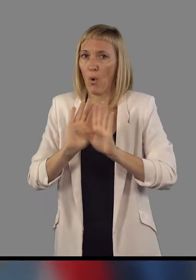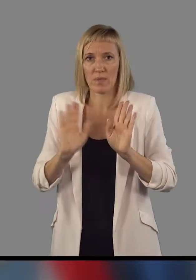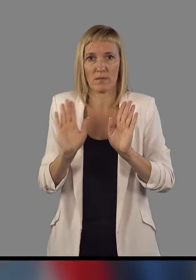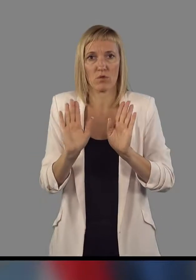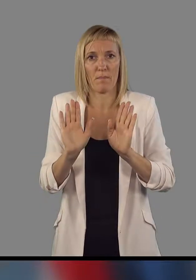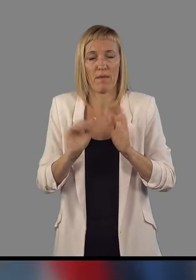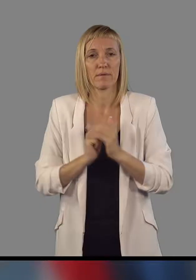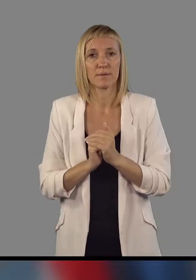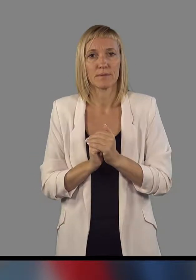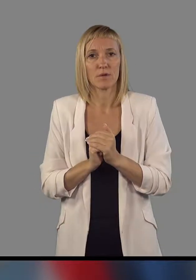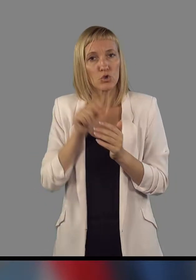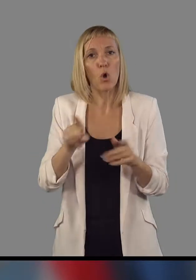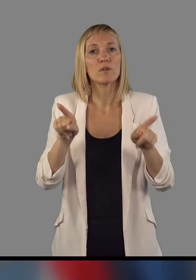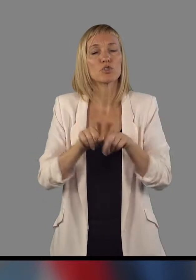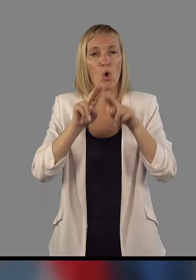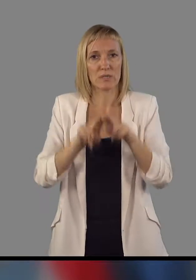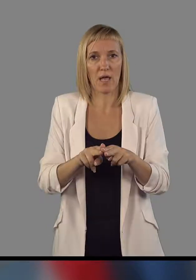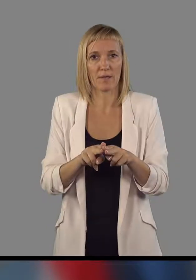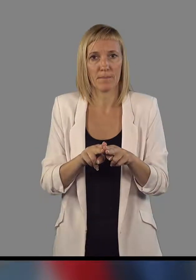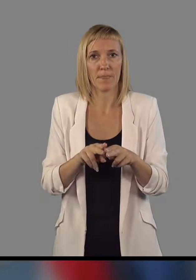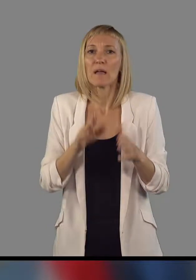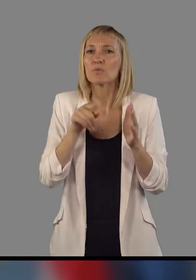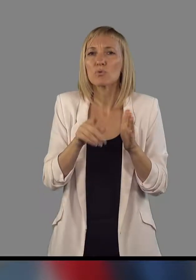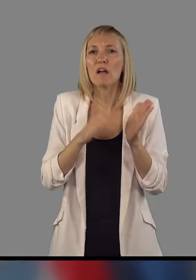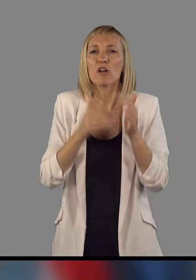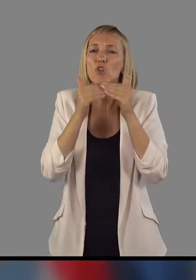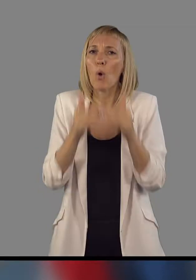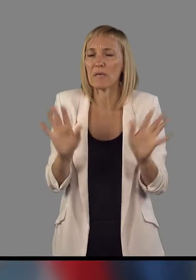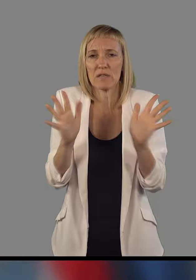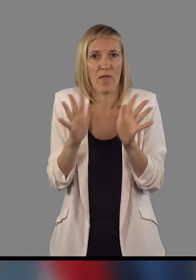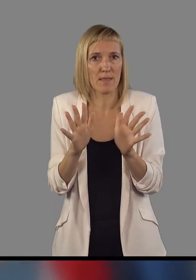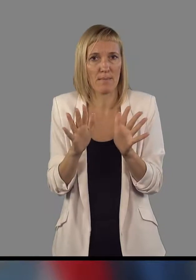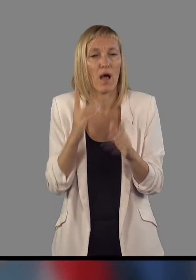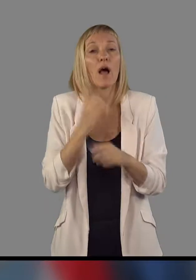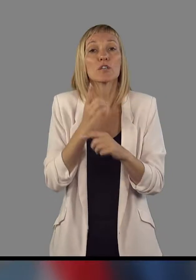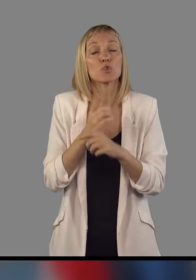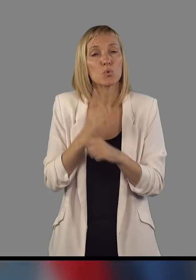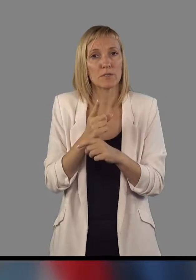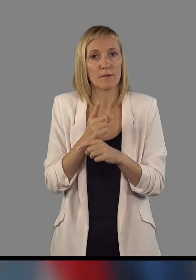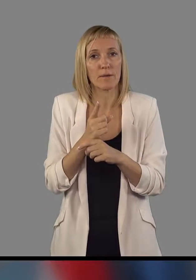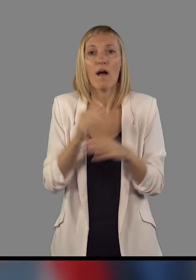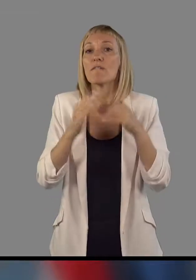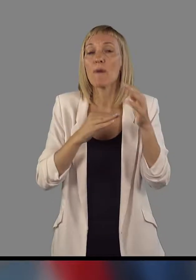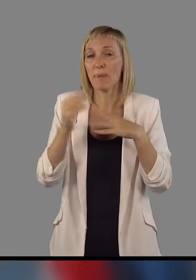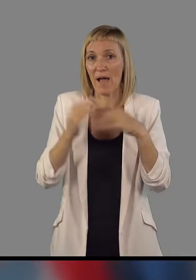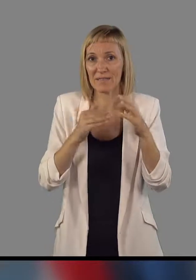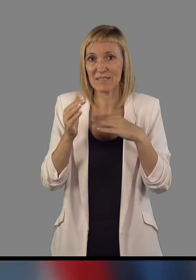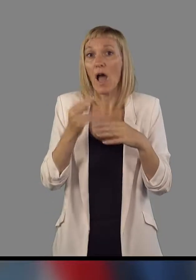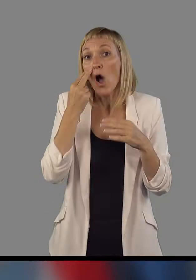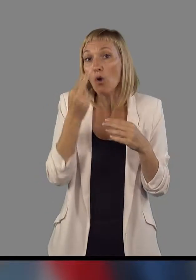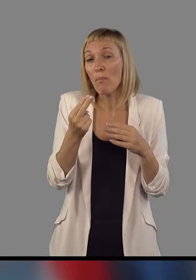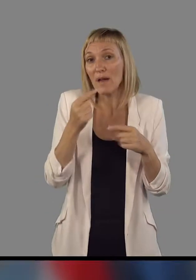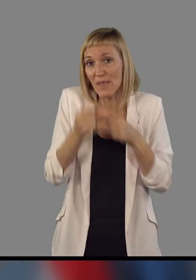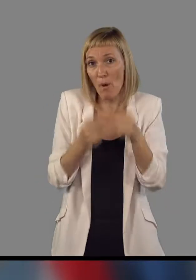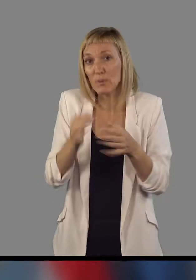vodenj postopkov samega javnega naročanja. Tukaj pravzaprav kakšnih hudih omejitev ni in tudi v